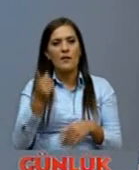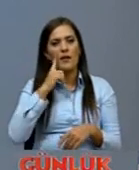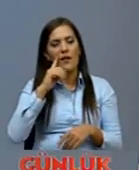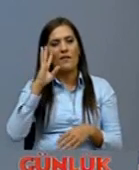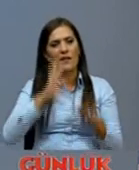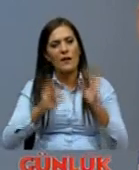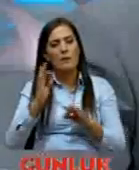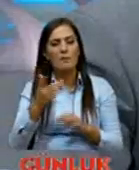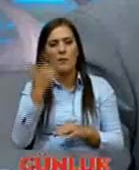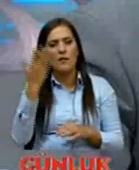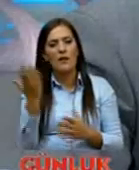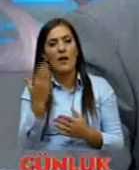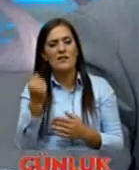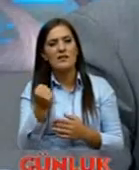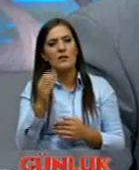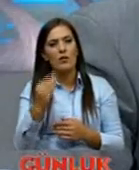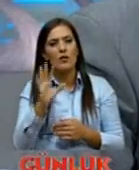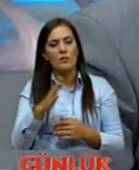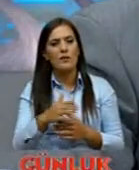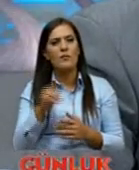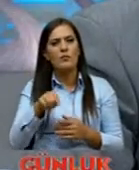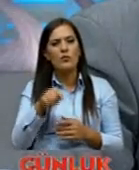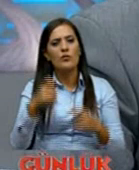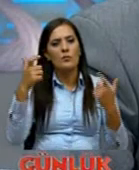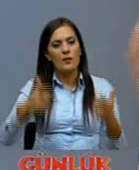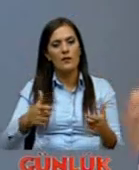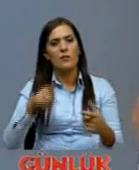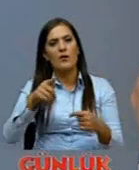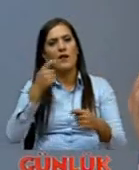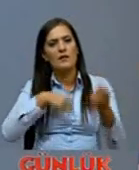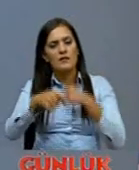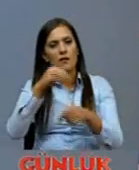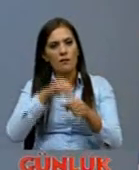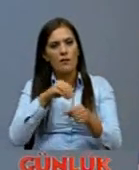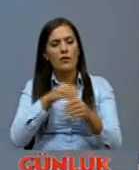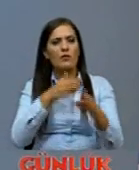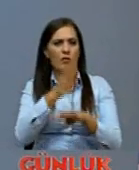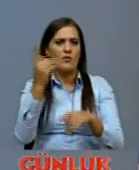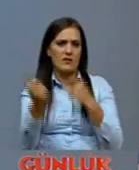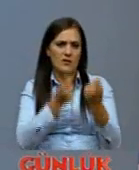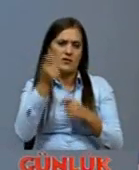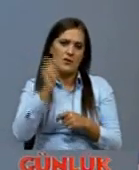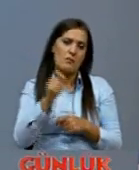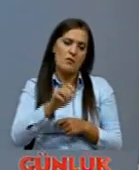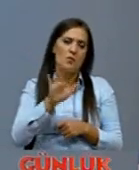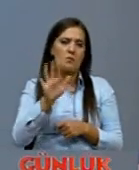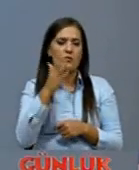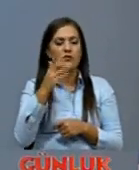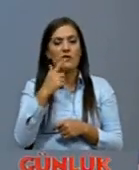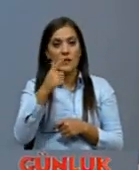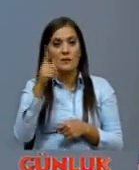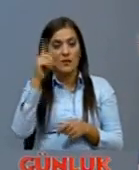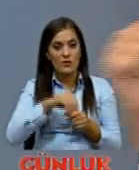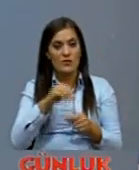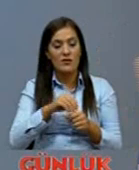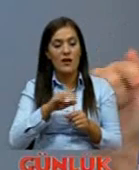devlet denetimi belki daha bile sıkı olabilir. Peki bu bu mekan, bu esnaf doğru iş yapıyormuş dedirtmek